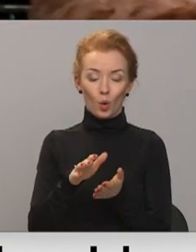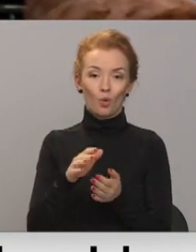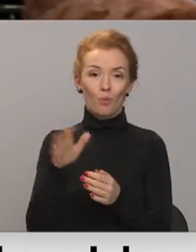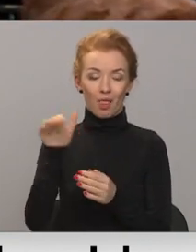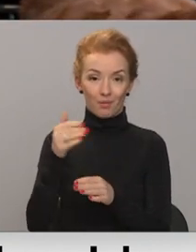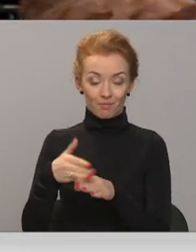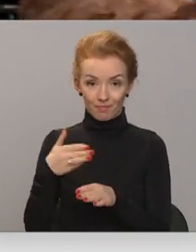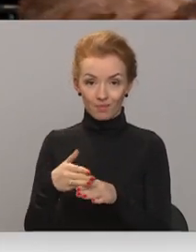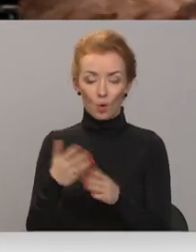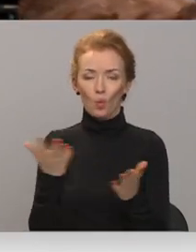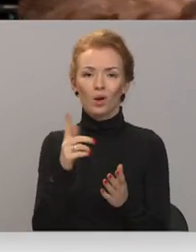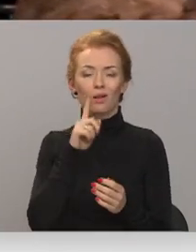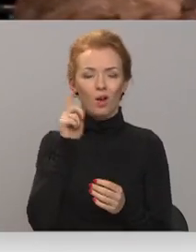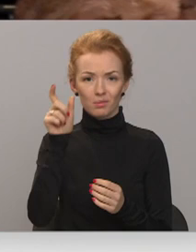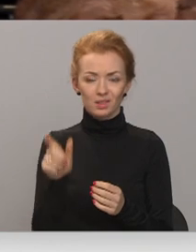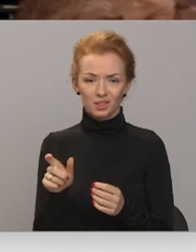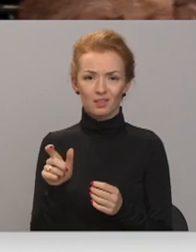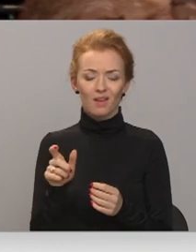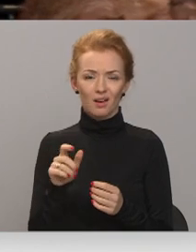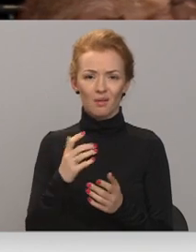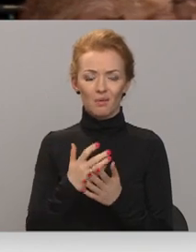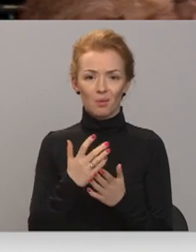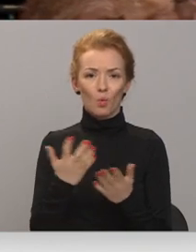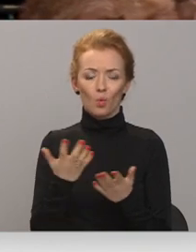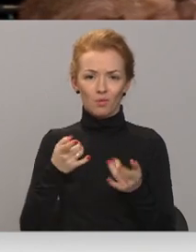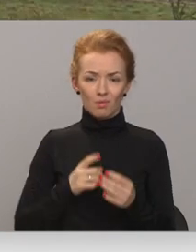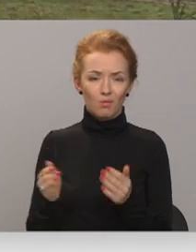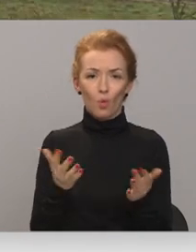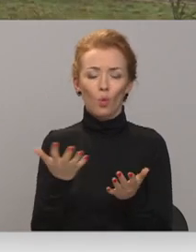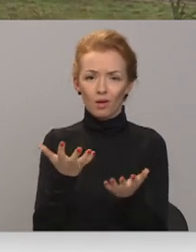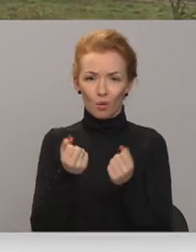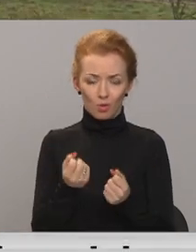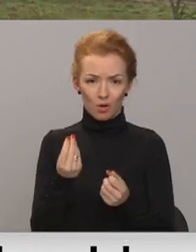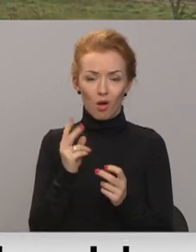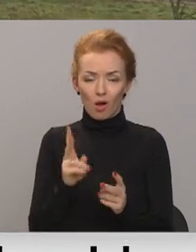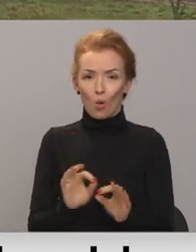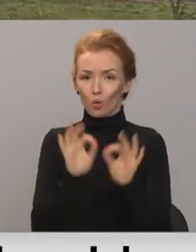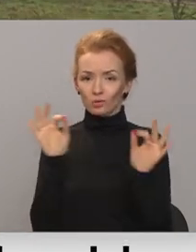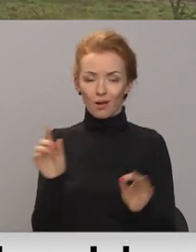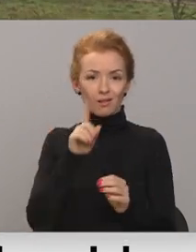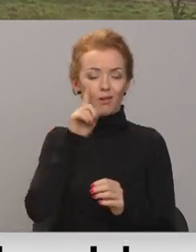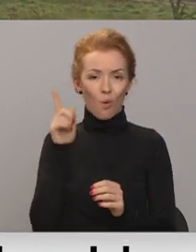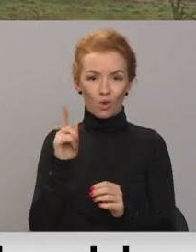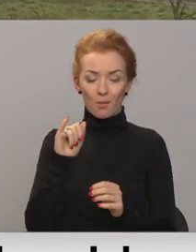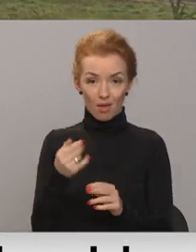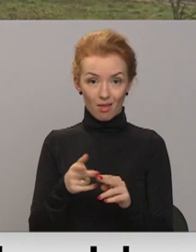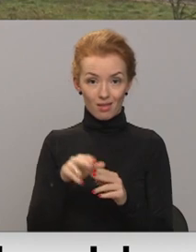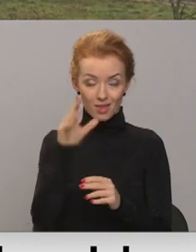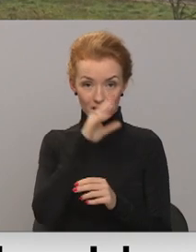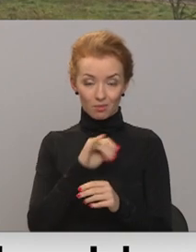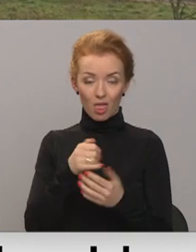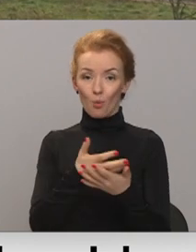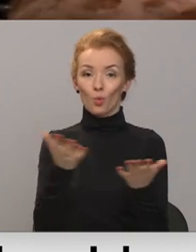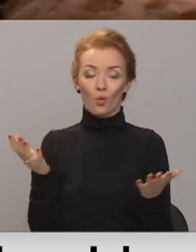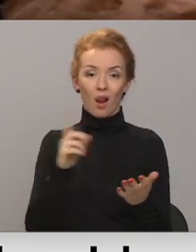jaunam cilvēkam, tīvlēķim, būs bērns vai vēl kas, nu kuriem būs nauda? Kā uzsākt jaunam, ja tādi izpieja būtu jebkuru